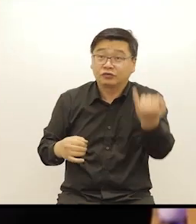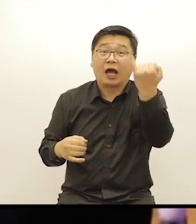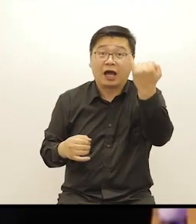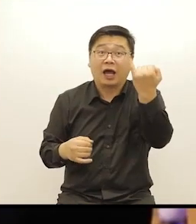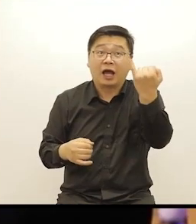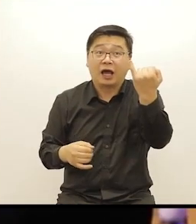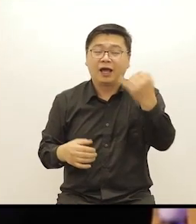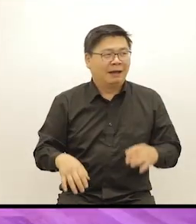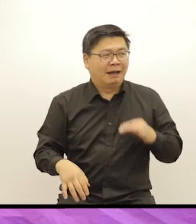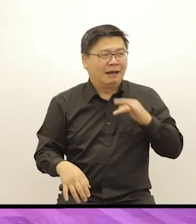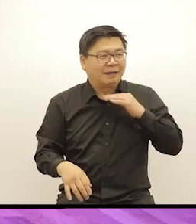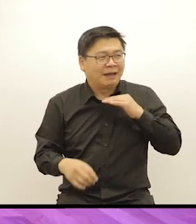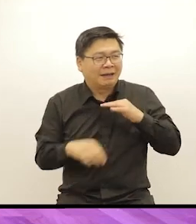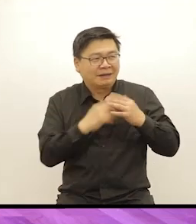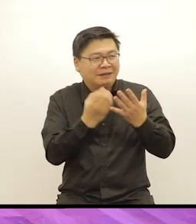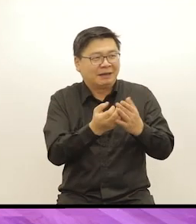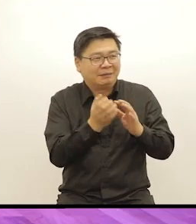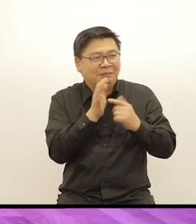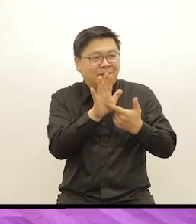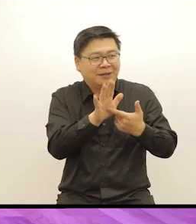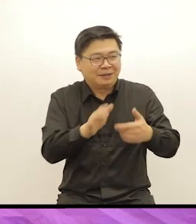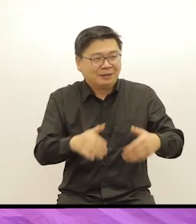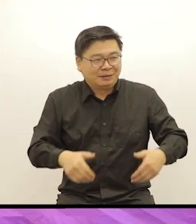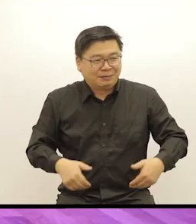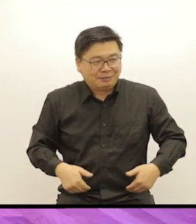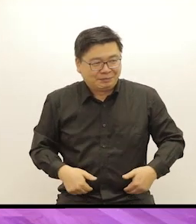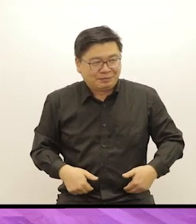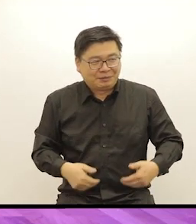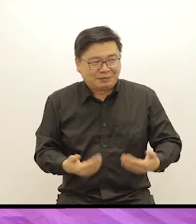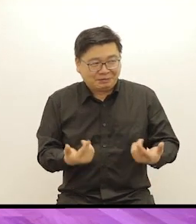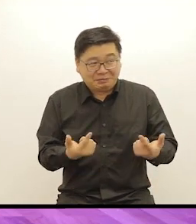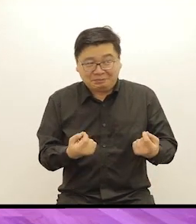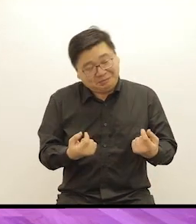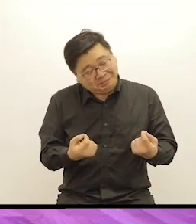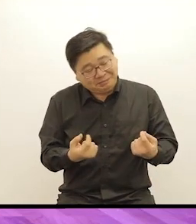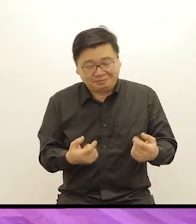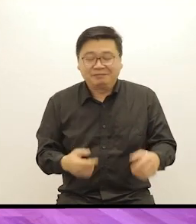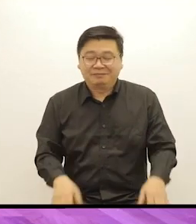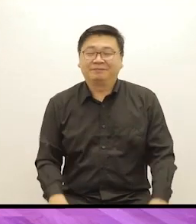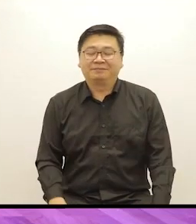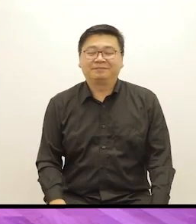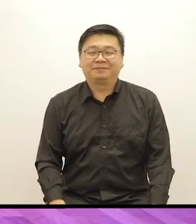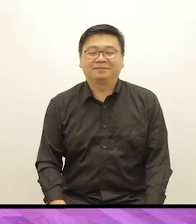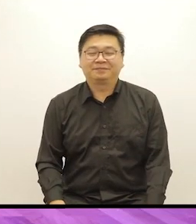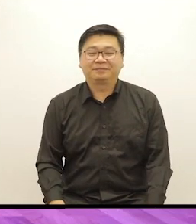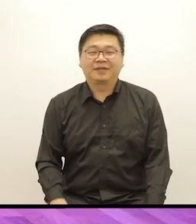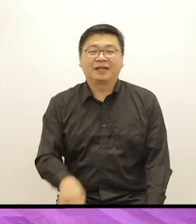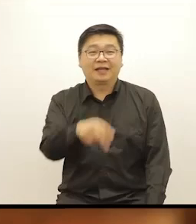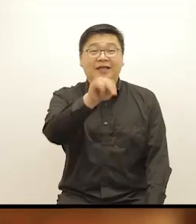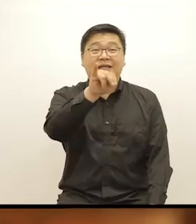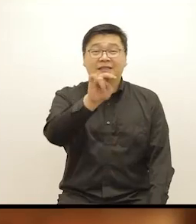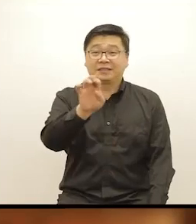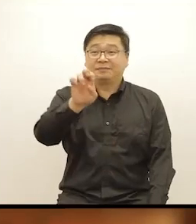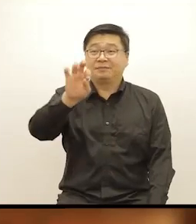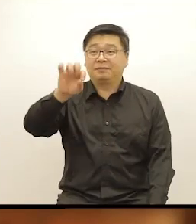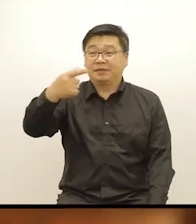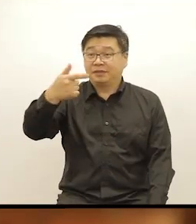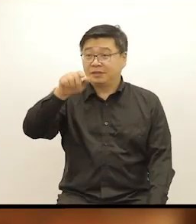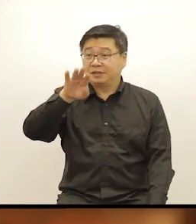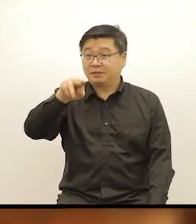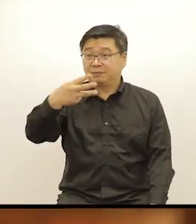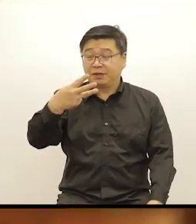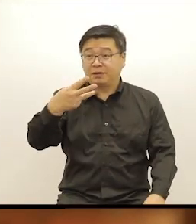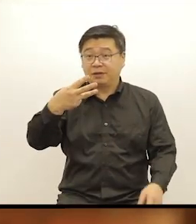심은별 누나라고 있는데요. 뭐 나이까지 뭐 그렇게 밝히실 필요는 없으시고 예. 심은별